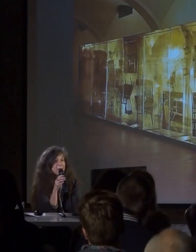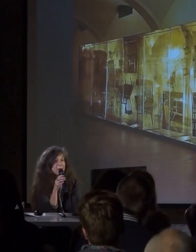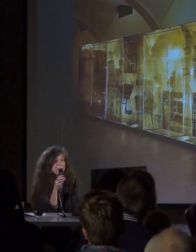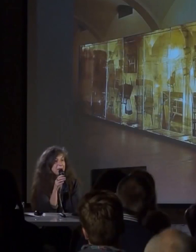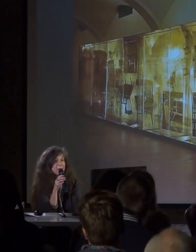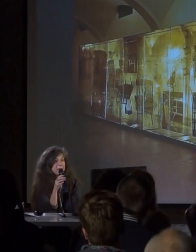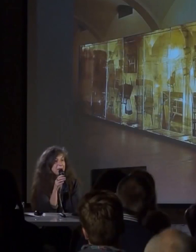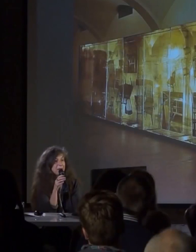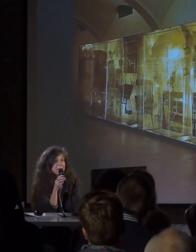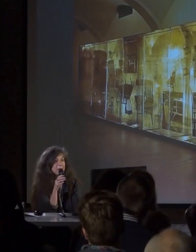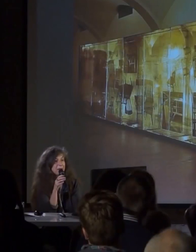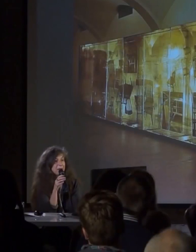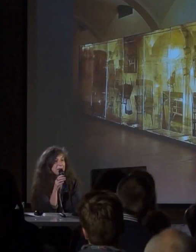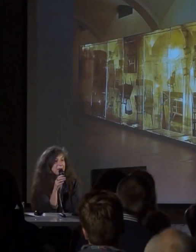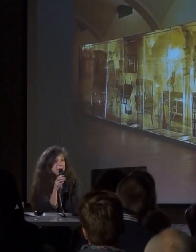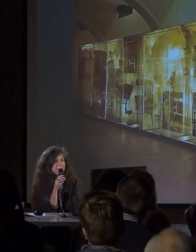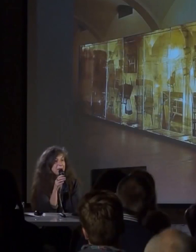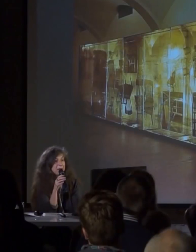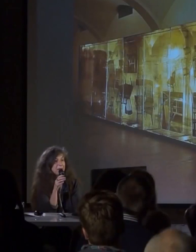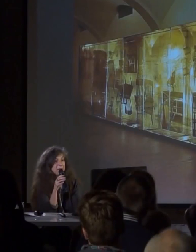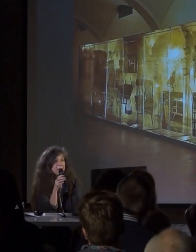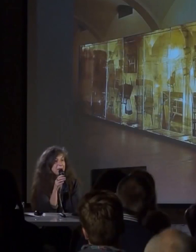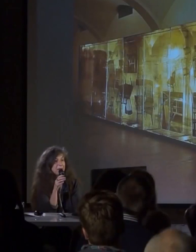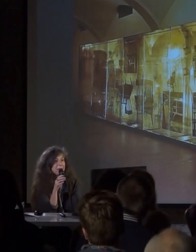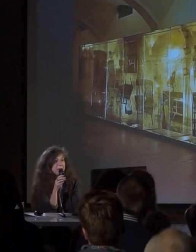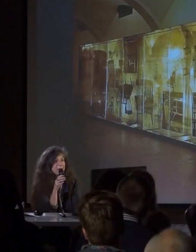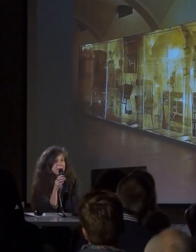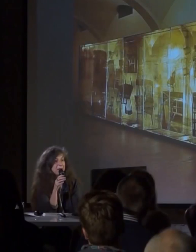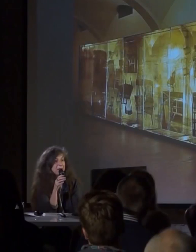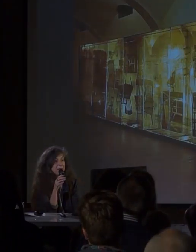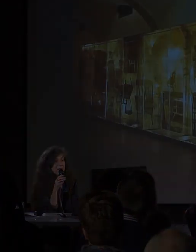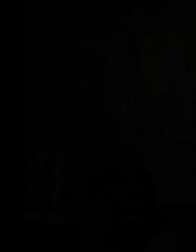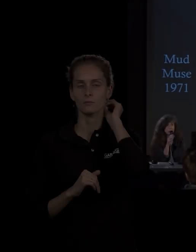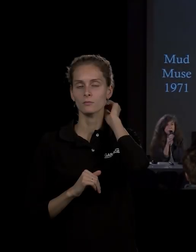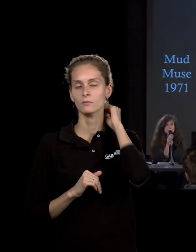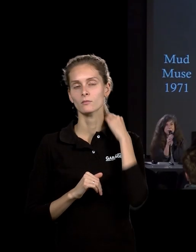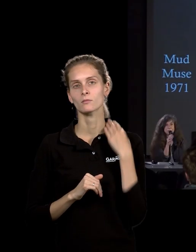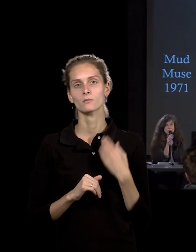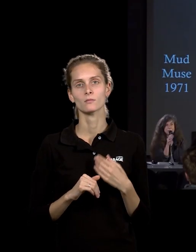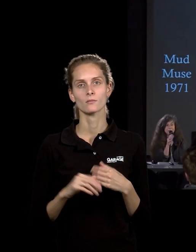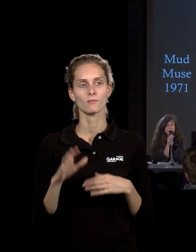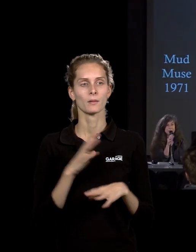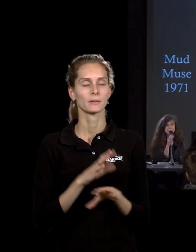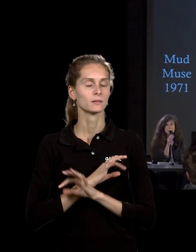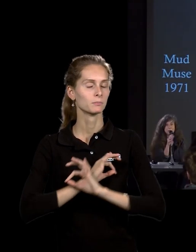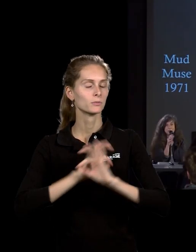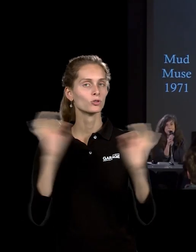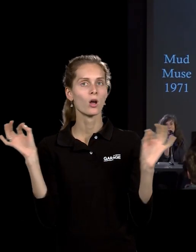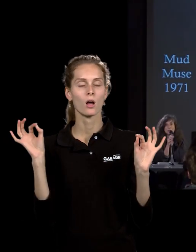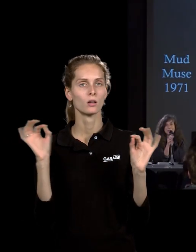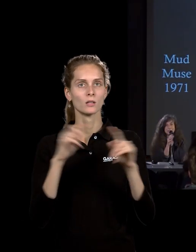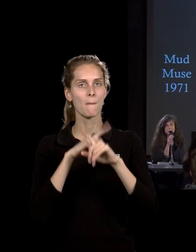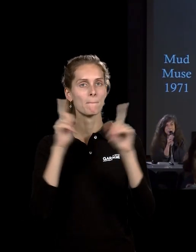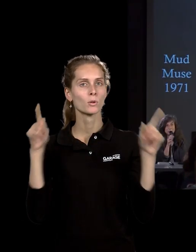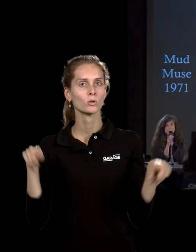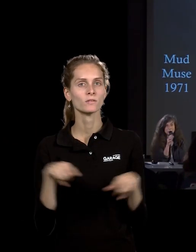подсвечивается желтым светом, и кажется, что стулья застыли в прозрачной желтоватой смоле. Ну, замечательное произведение